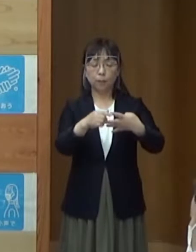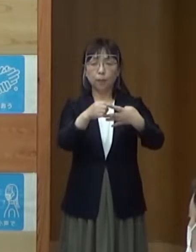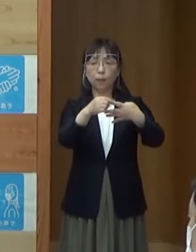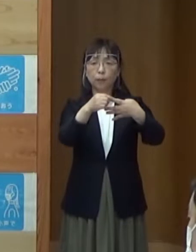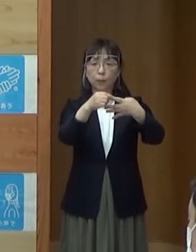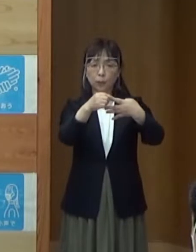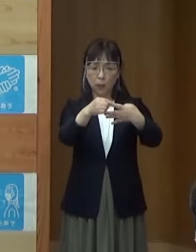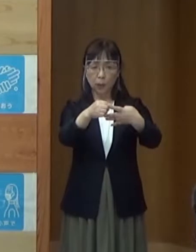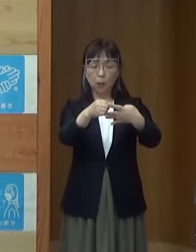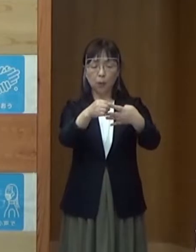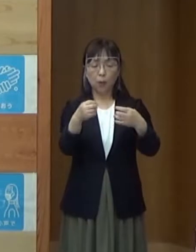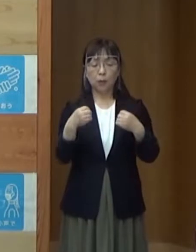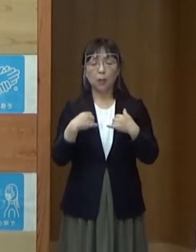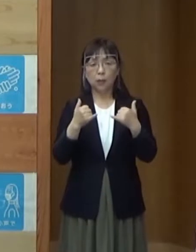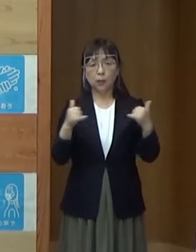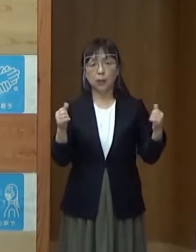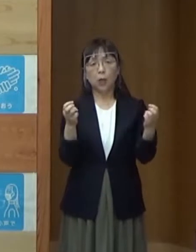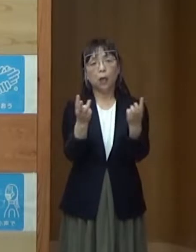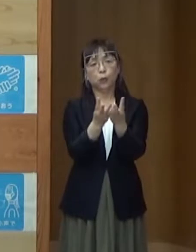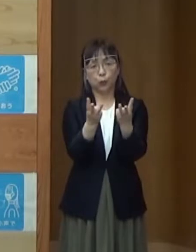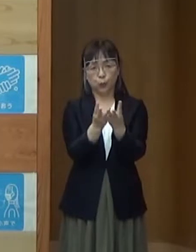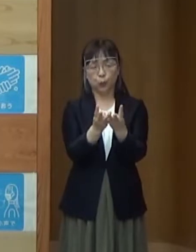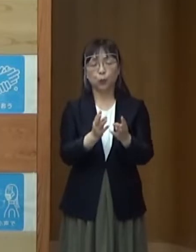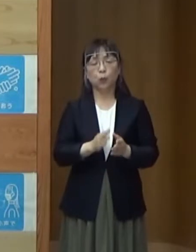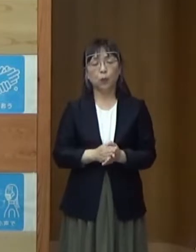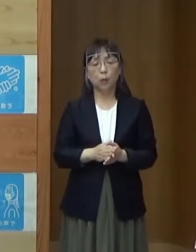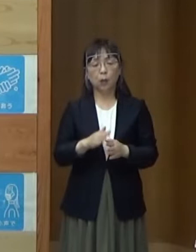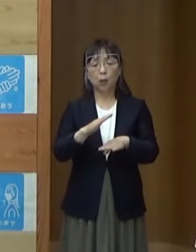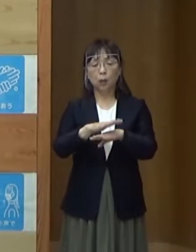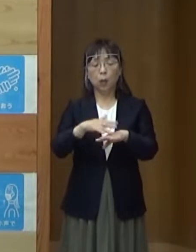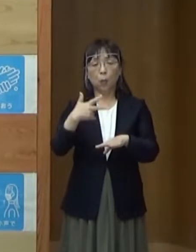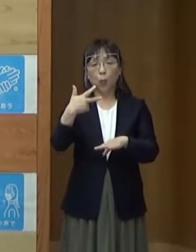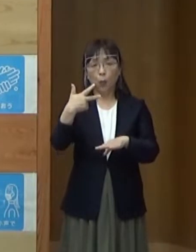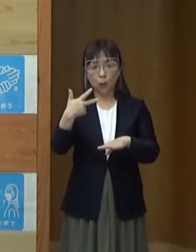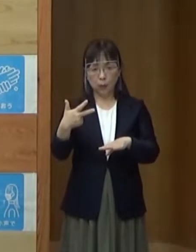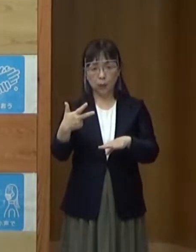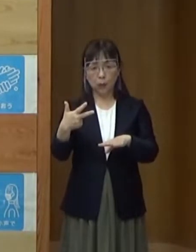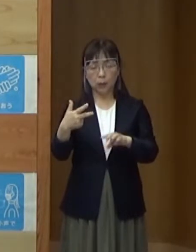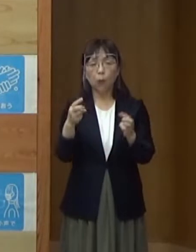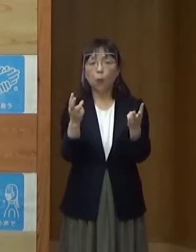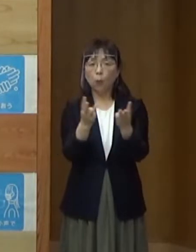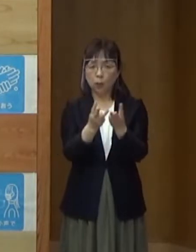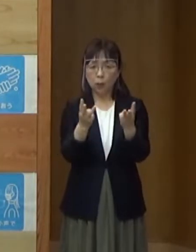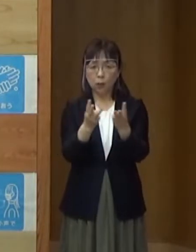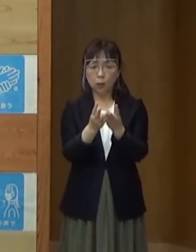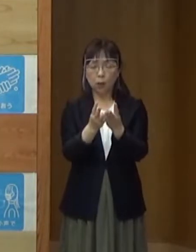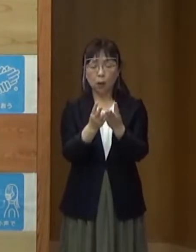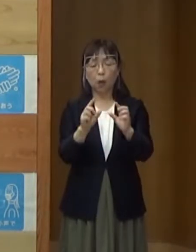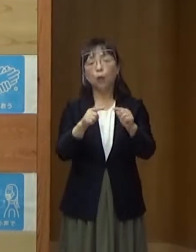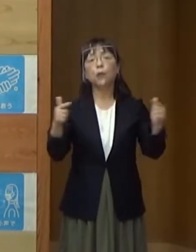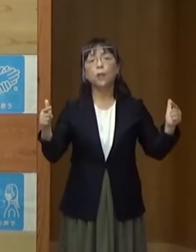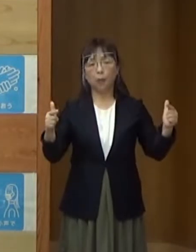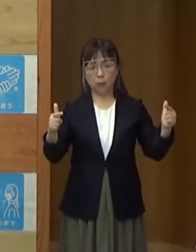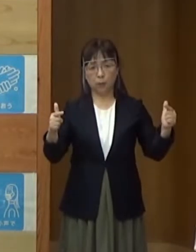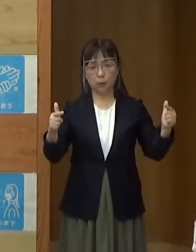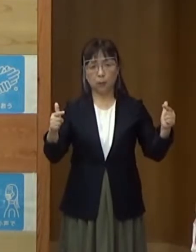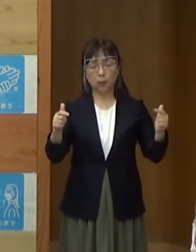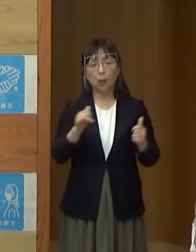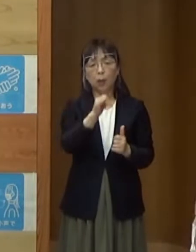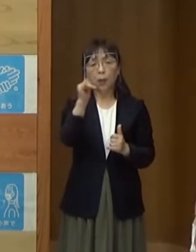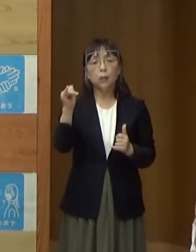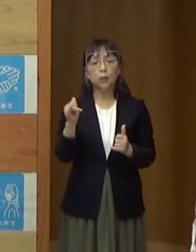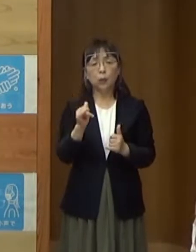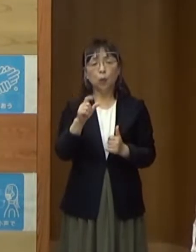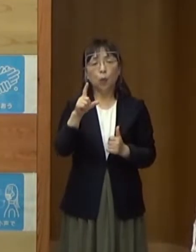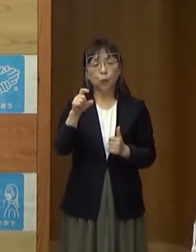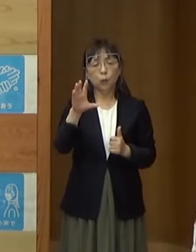目が新規感染者数です。札幌市の新規感染者数非常に大きくなってます。人口10